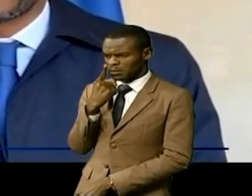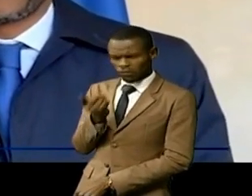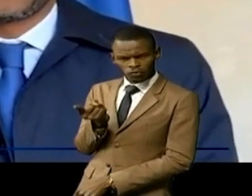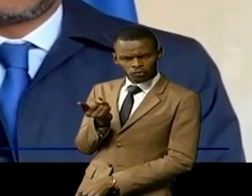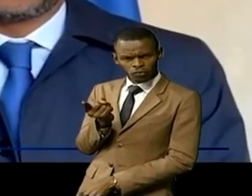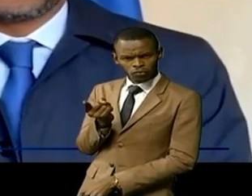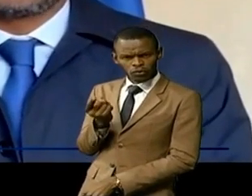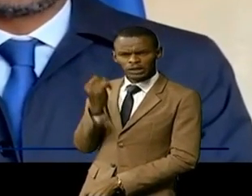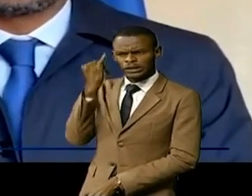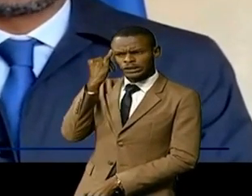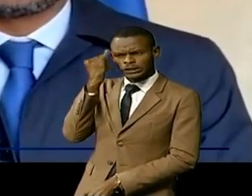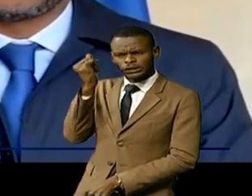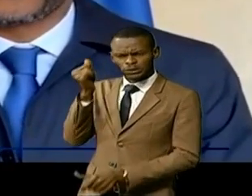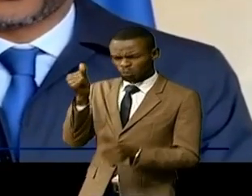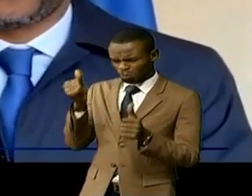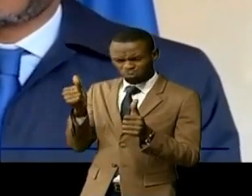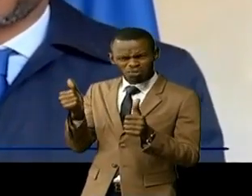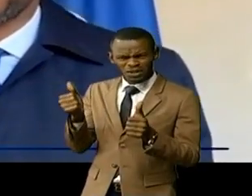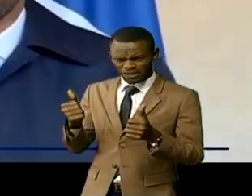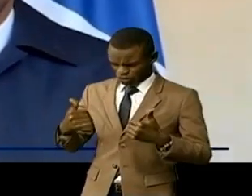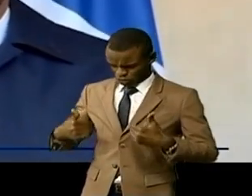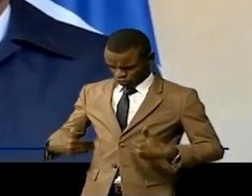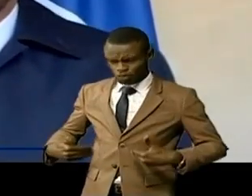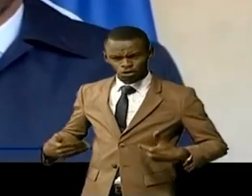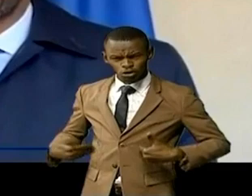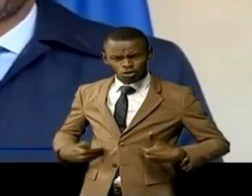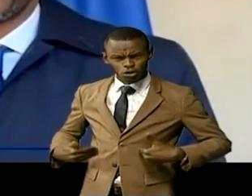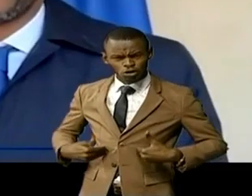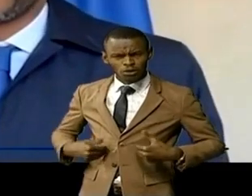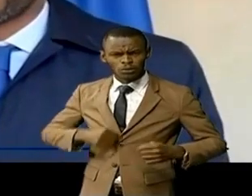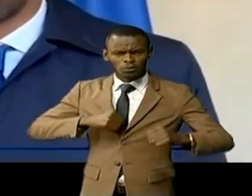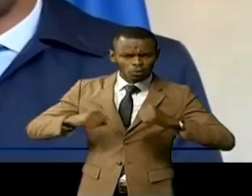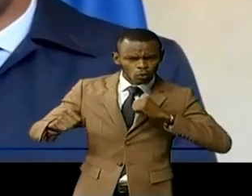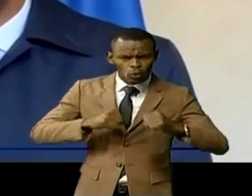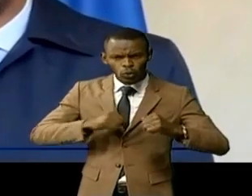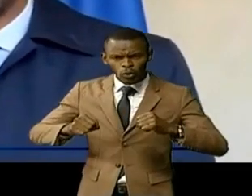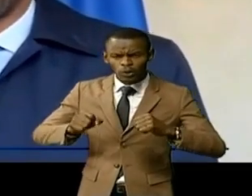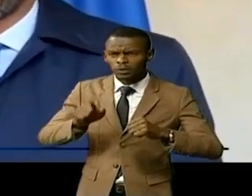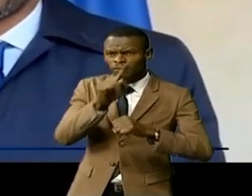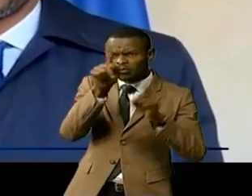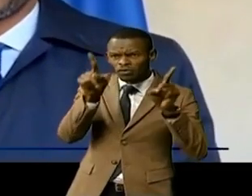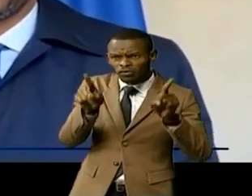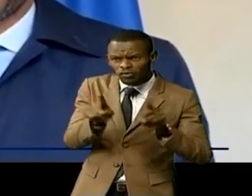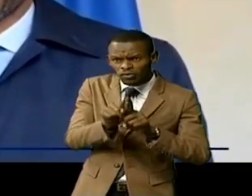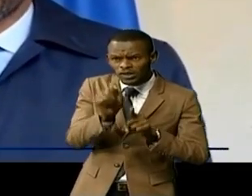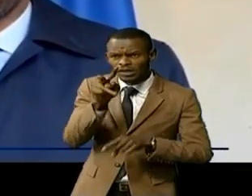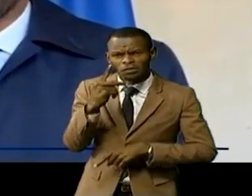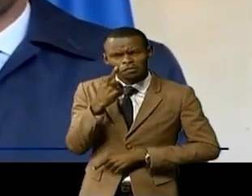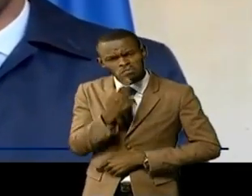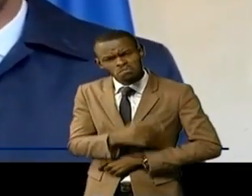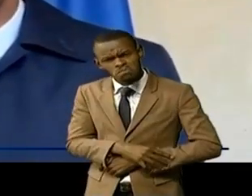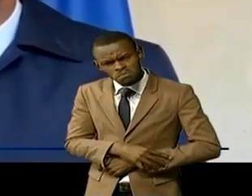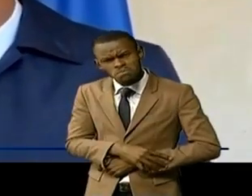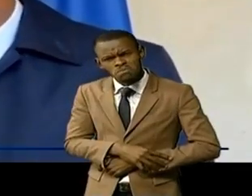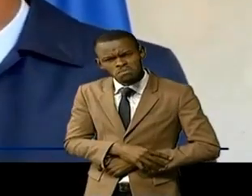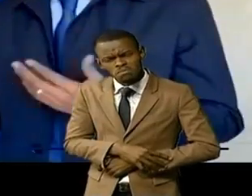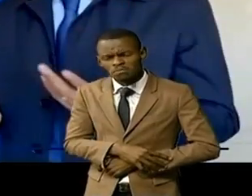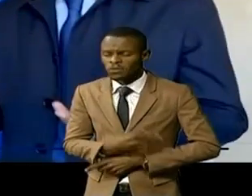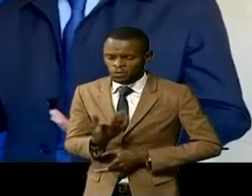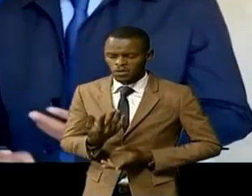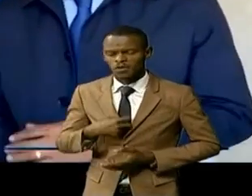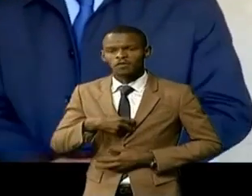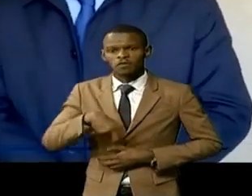belles idées, qui porte la voix d'une puissance comme la France. Et donc il était de mon devoir de passer le séjour ici, de présenter mes